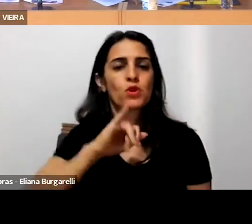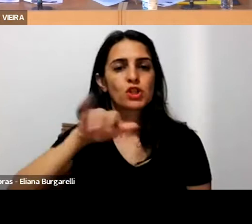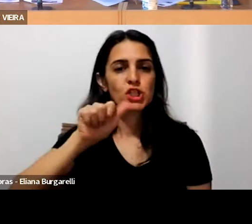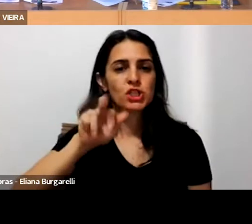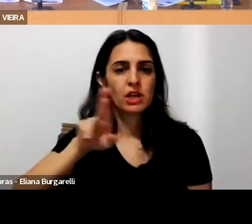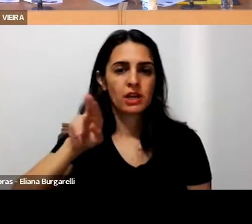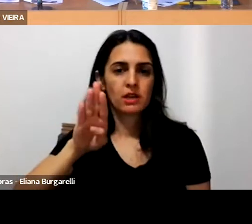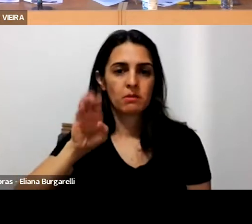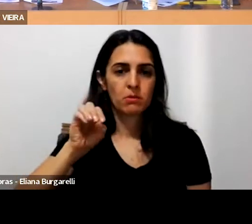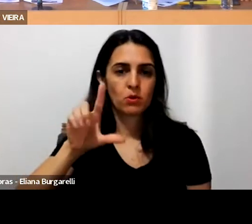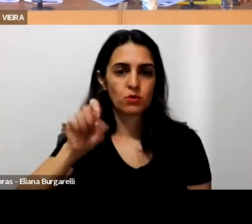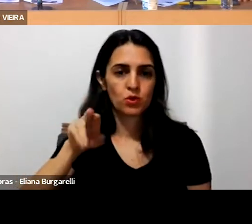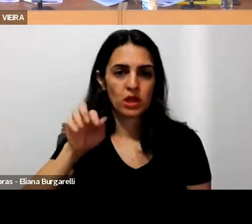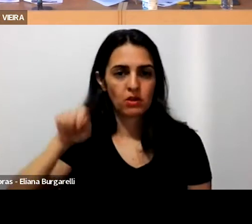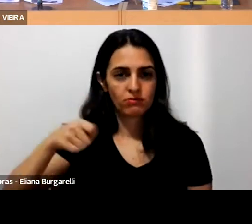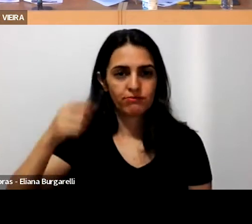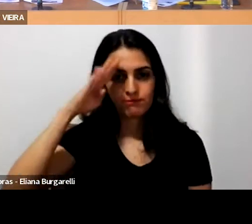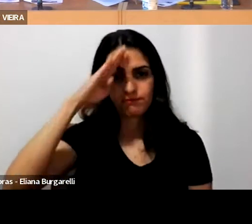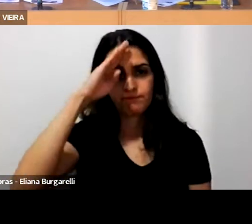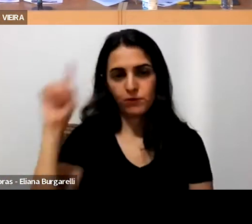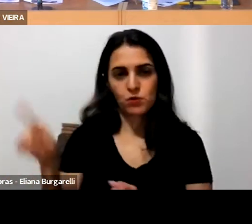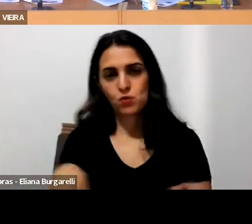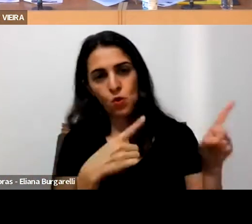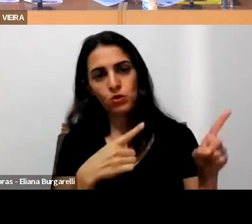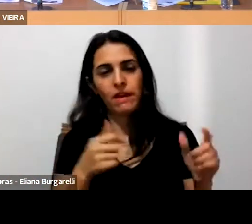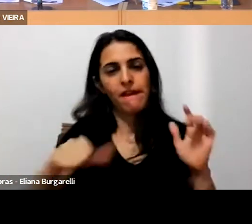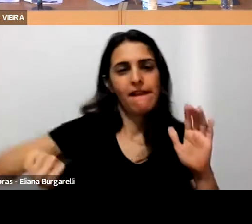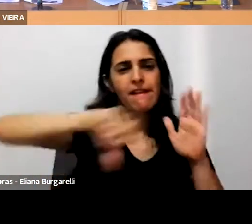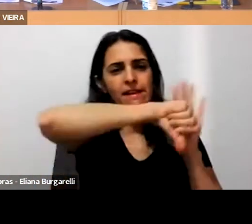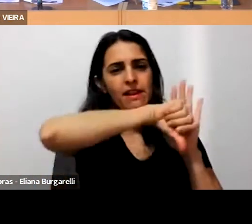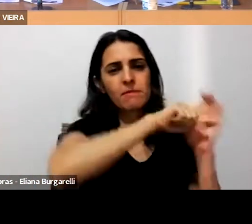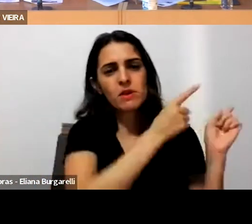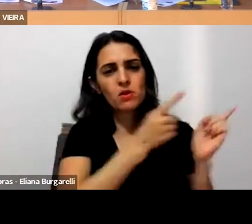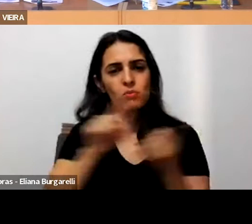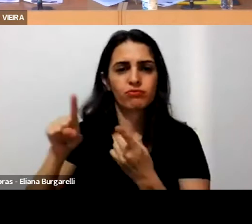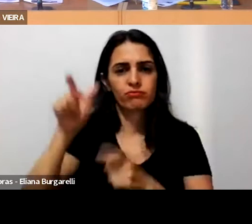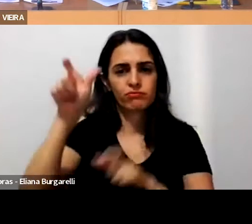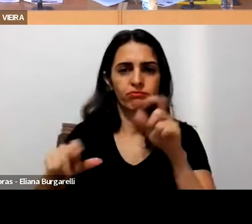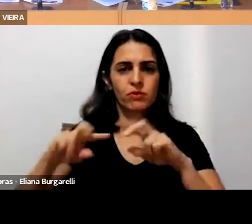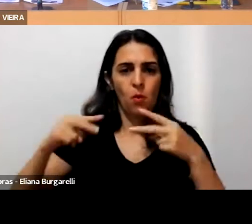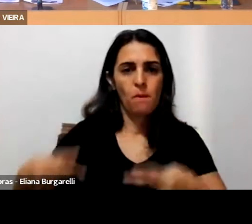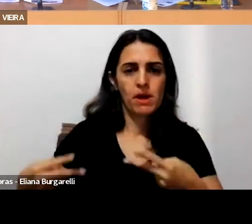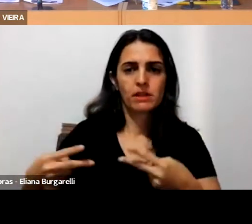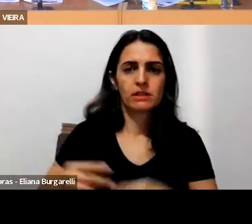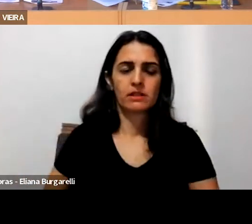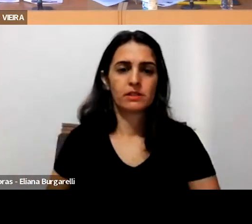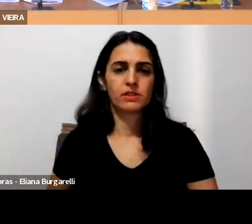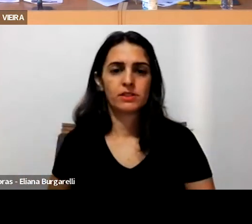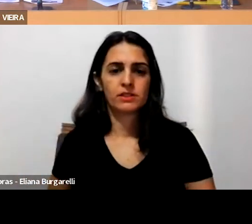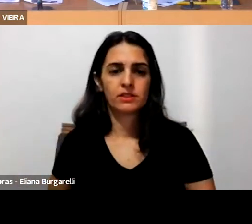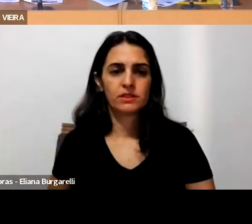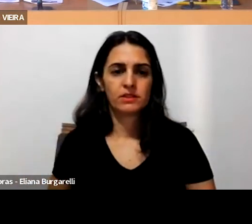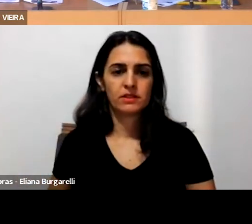a humanidade. Donc, je passe la parole à Chai Soloui. Je sais qu'elle ne pourra pas me voir. Nous avons 5 minutes chrono, c'est